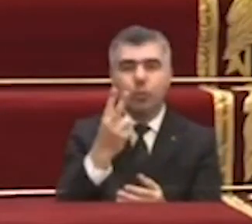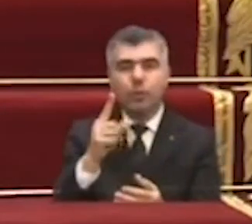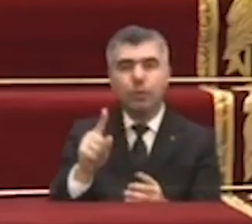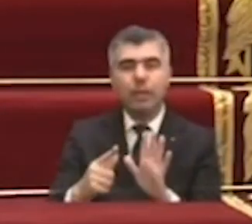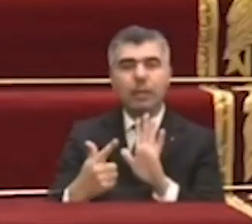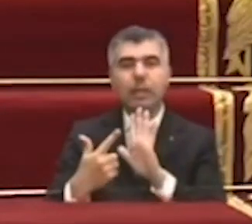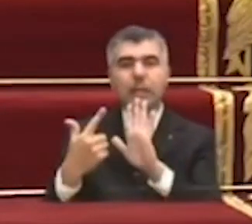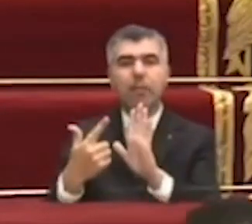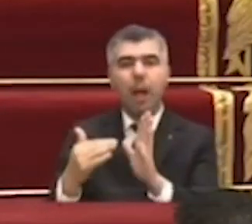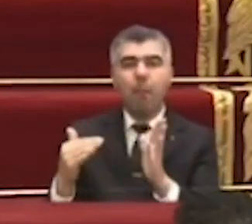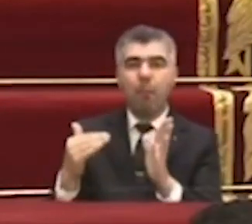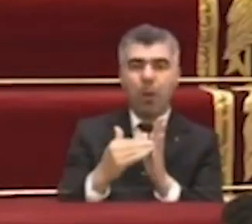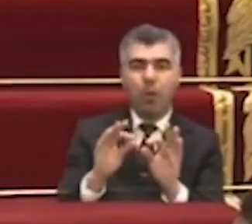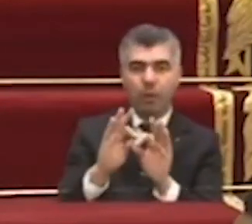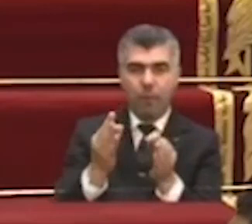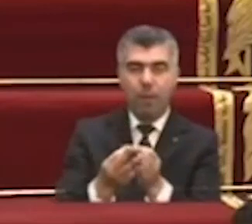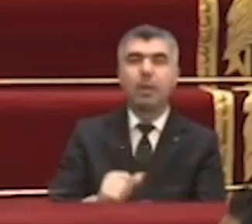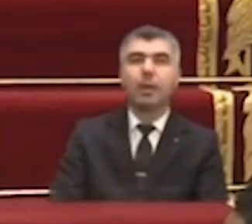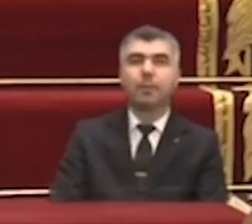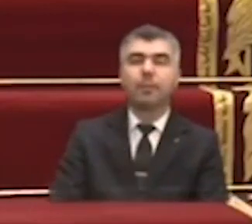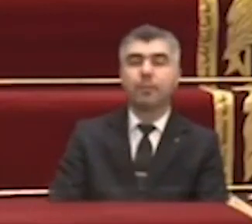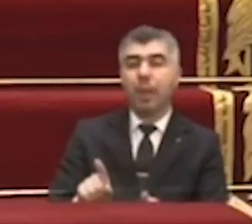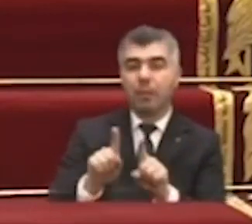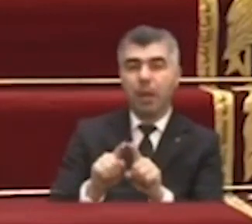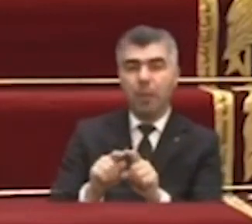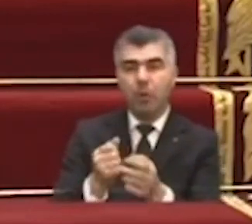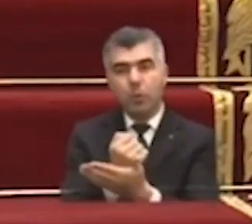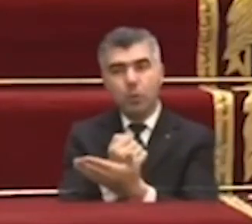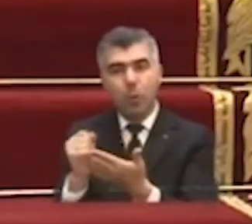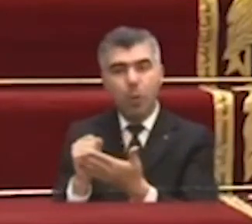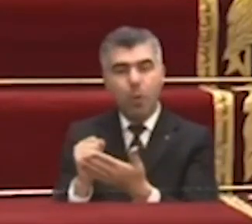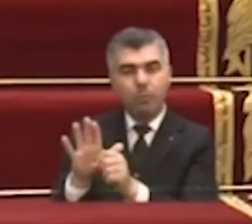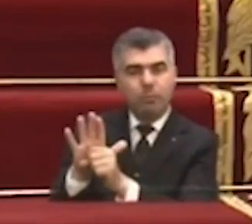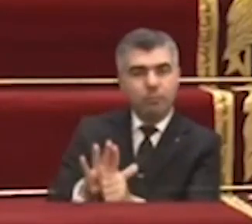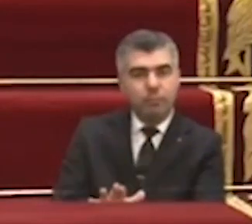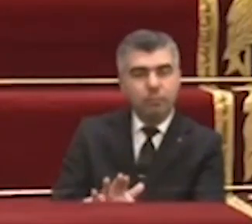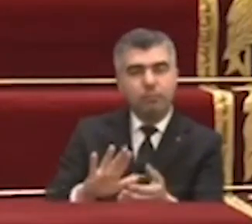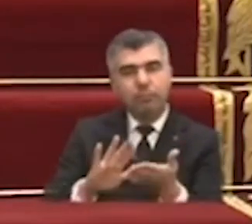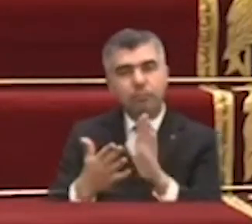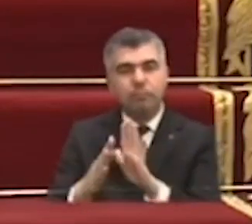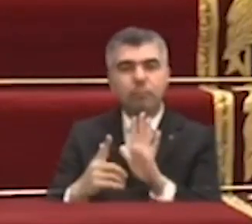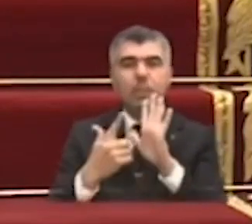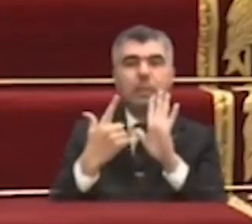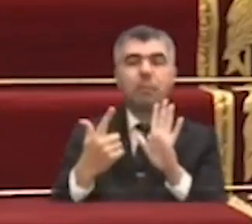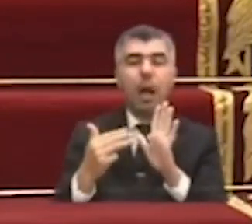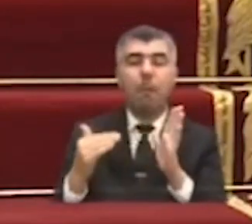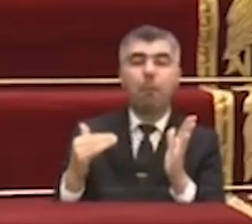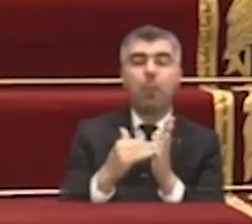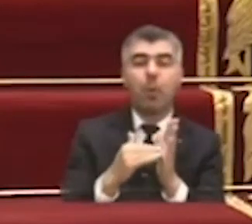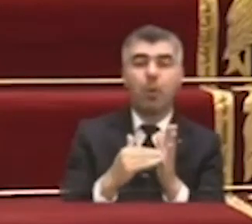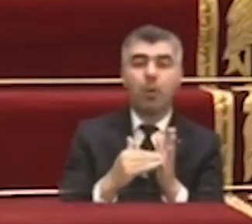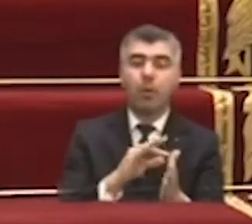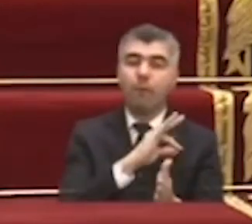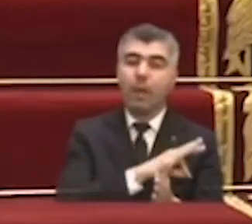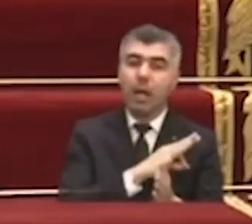2.7 مليون أسرة. هذا يعني أننا قصينا وحرمنا أكثر من 7 ملايين شخص كان يستفيد